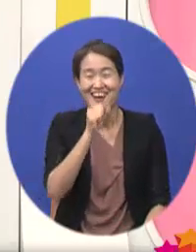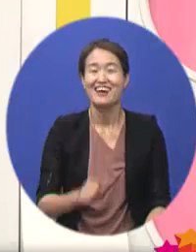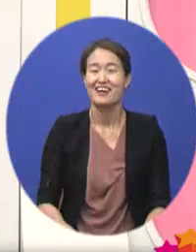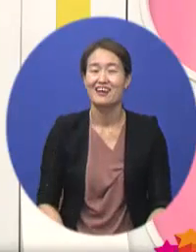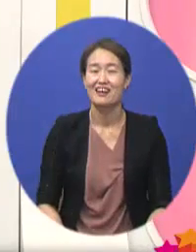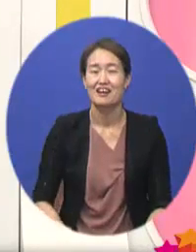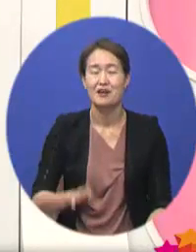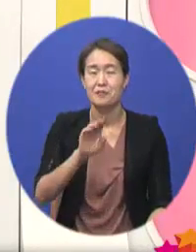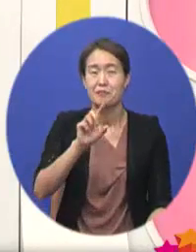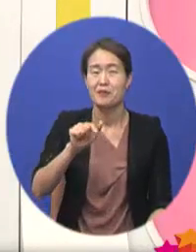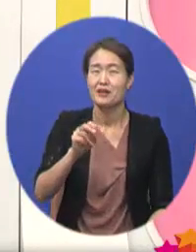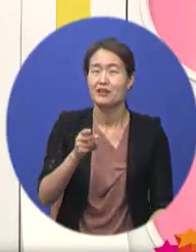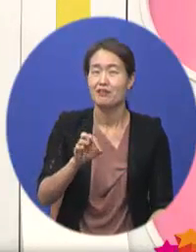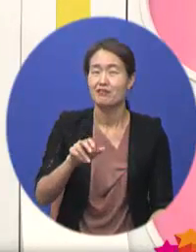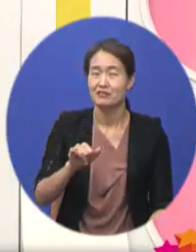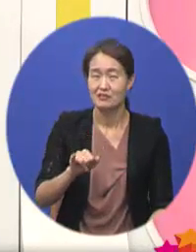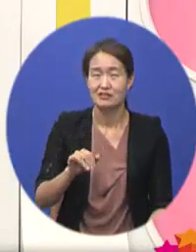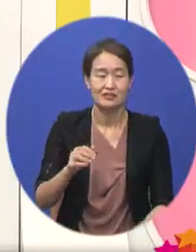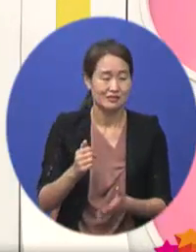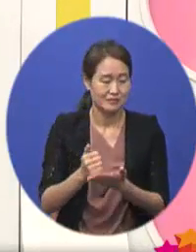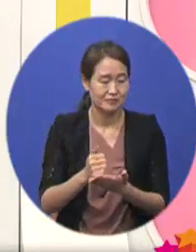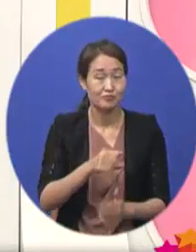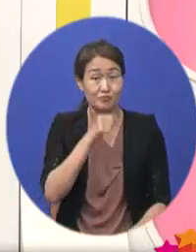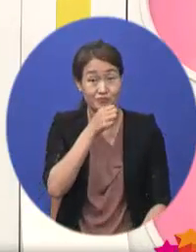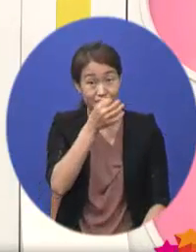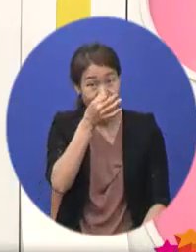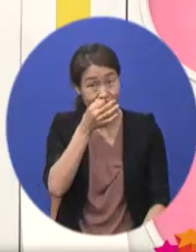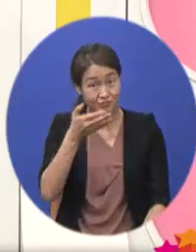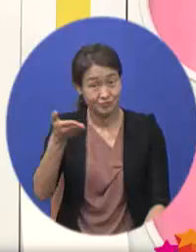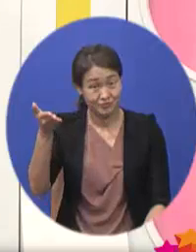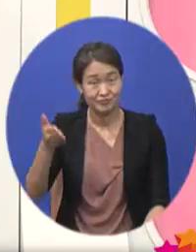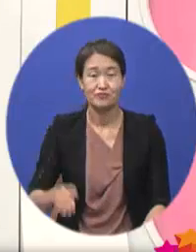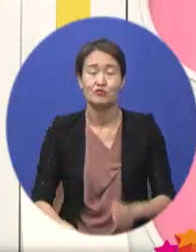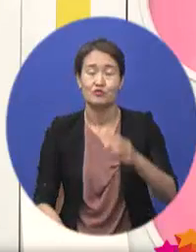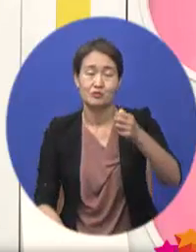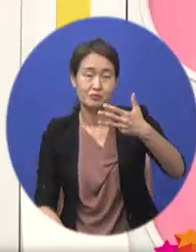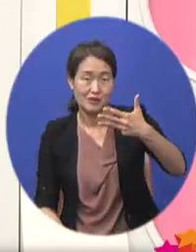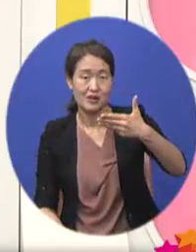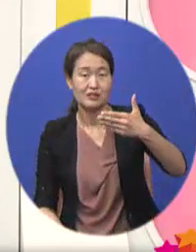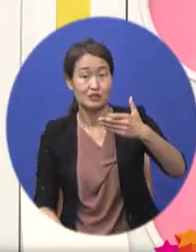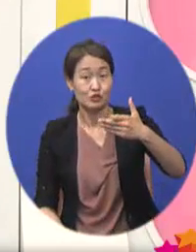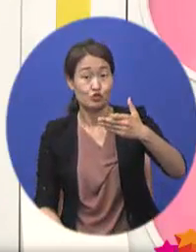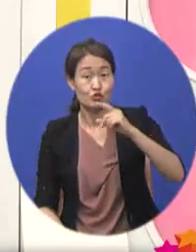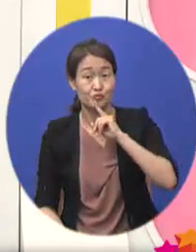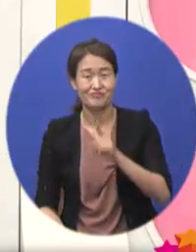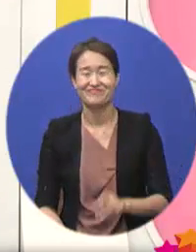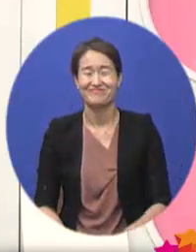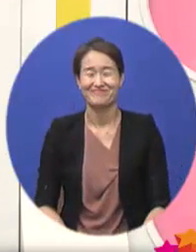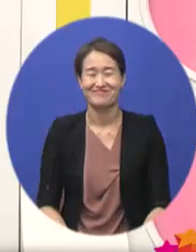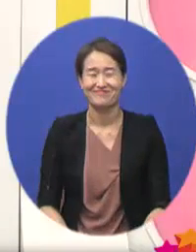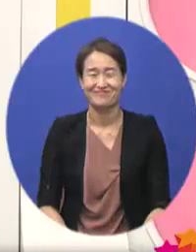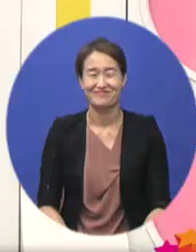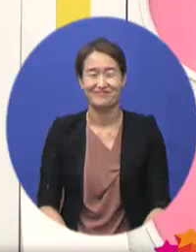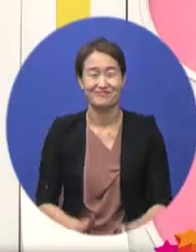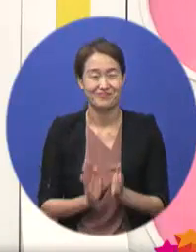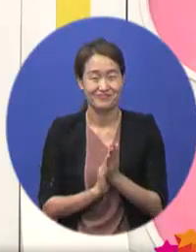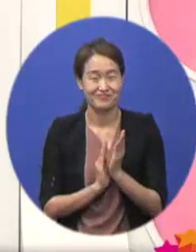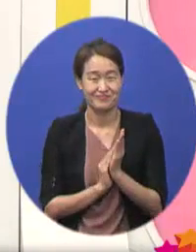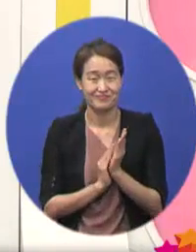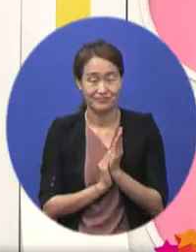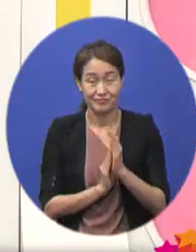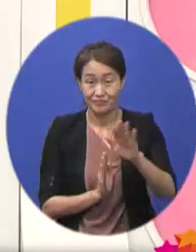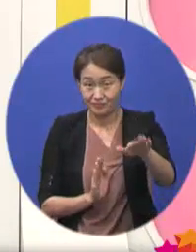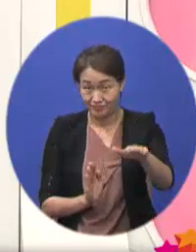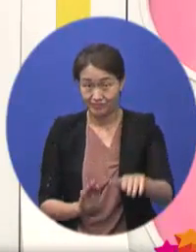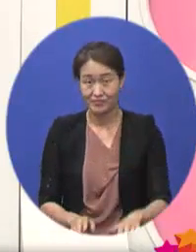그래요. 우리 박영기님의 점수. 점수 볼까요? 9점, 8점, 9점 보너스 10점 드리도록 하겠습니다.